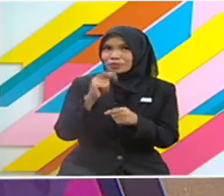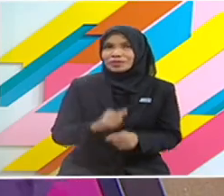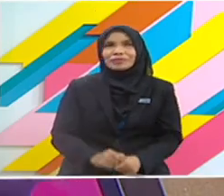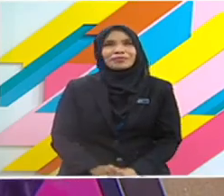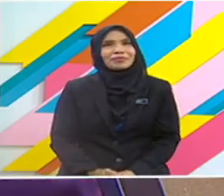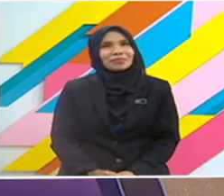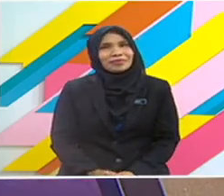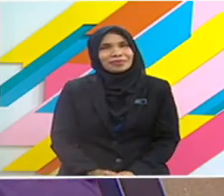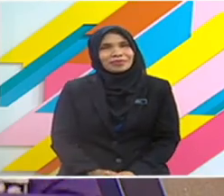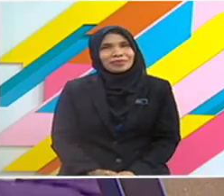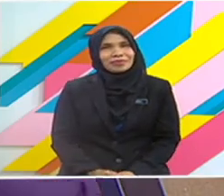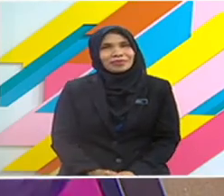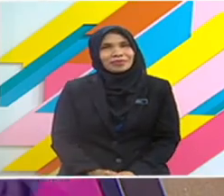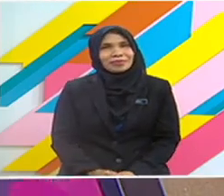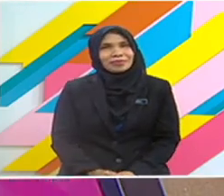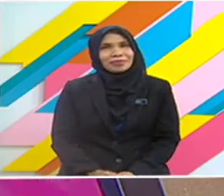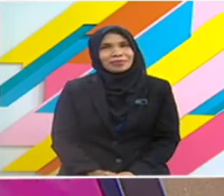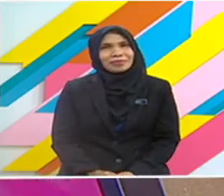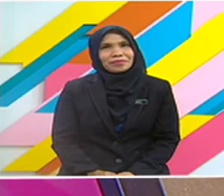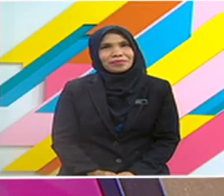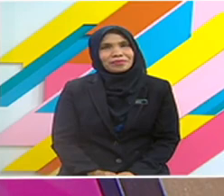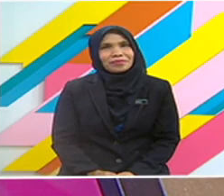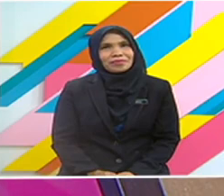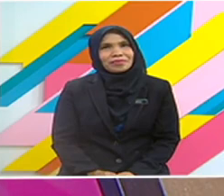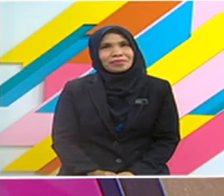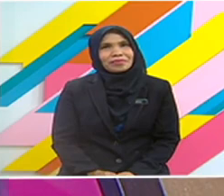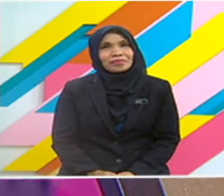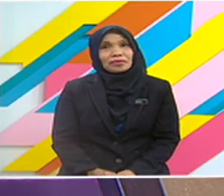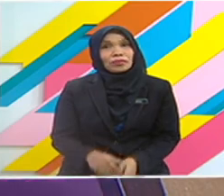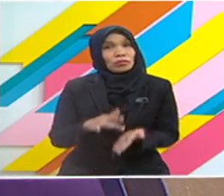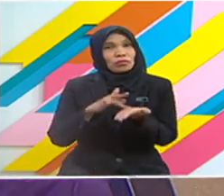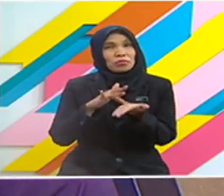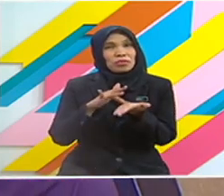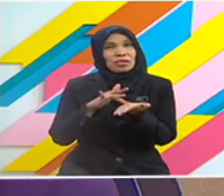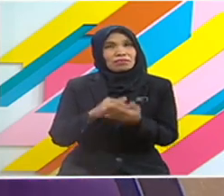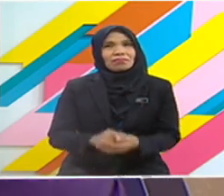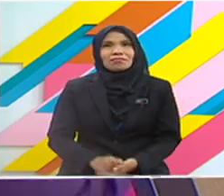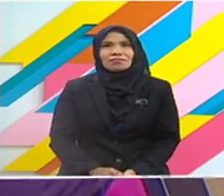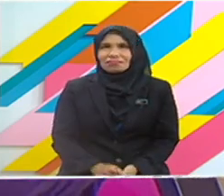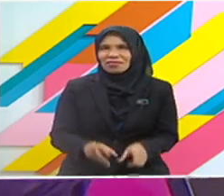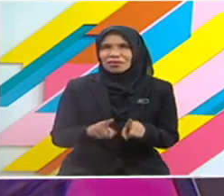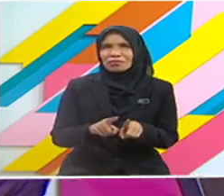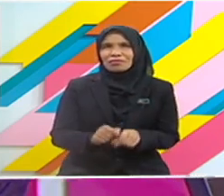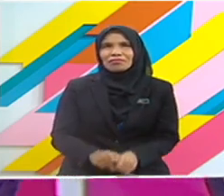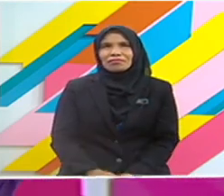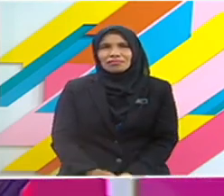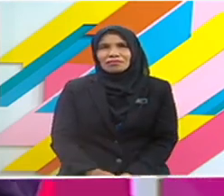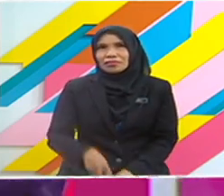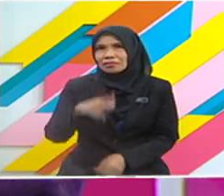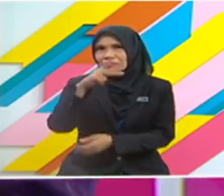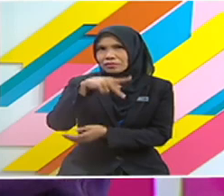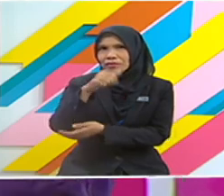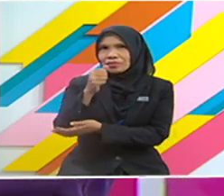paling kita paling tak suka adalah rasa ubat. Terutama orang yang suka nak telan ubat tablet.